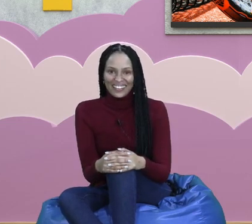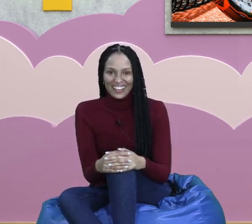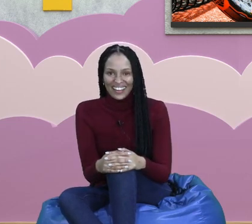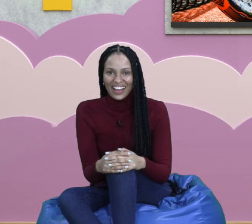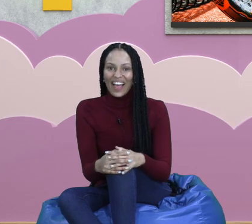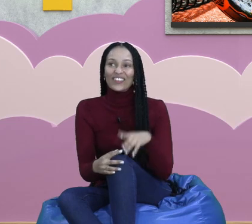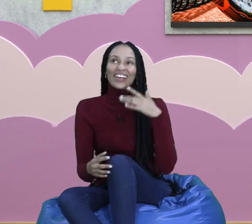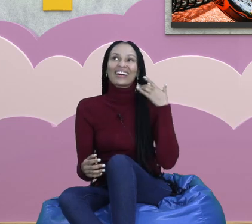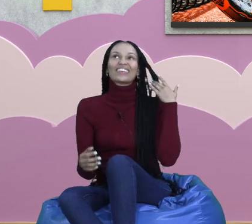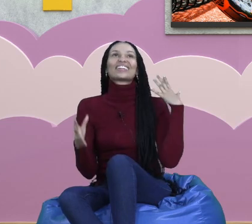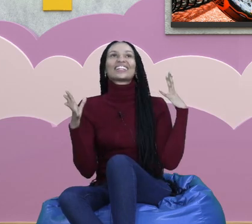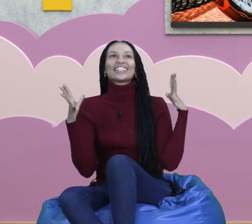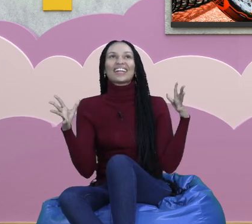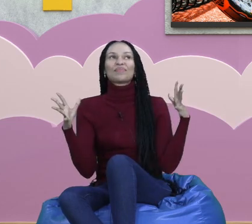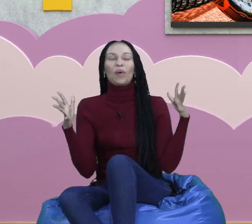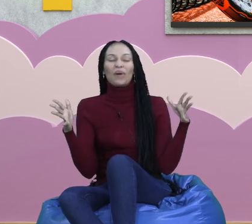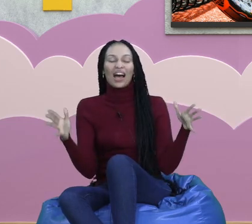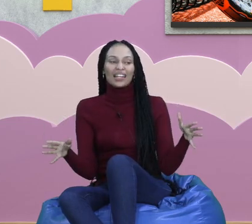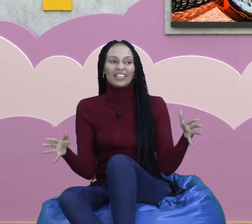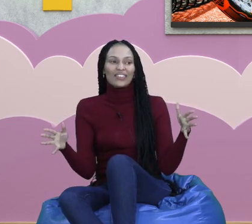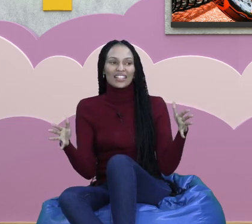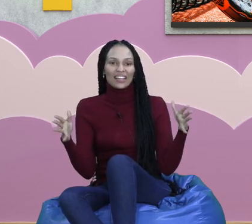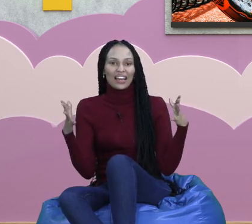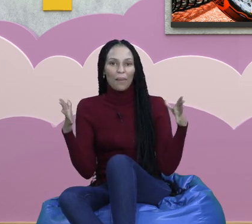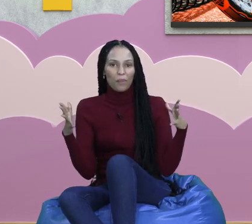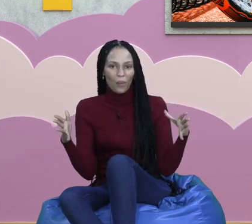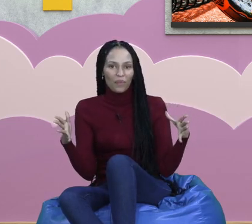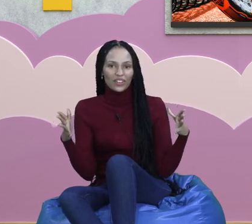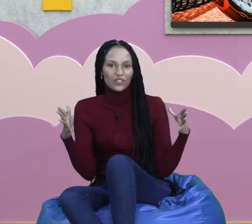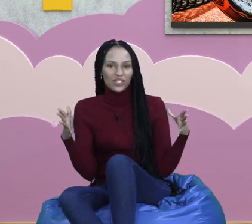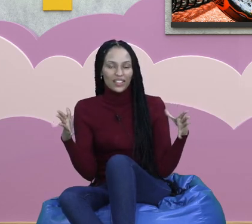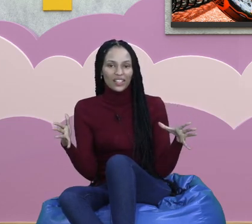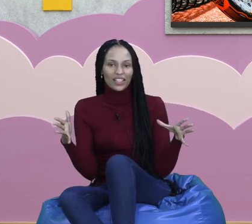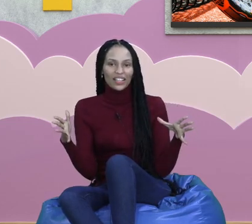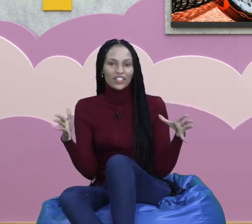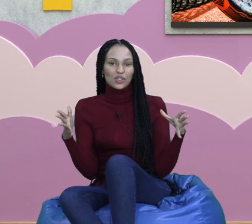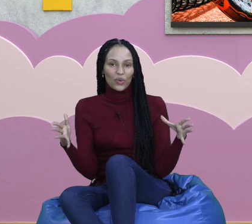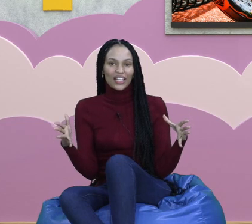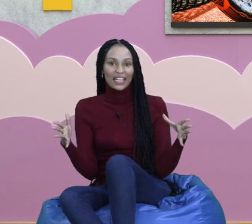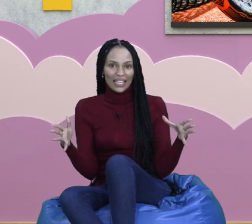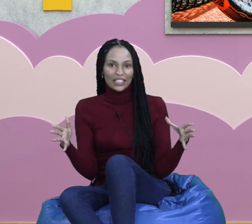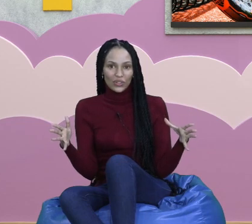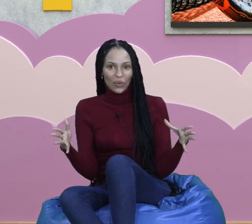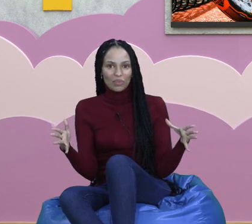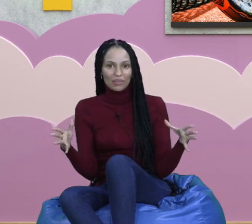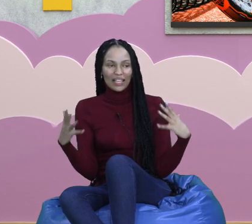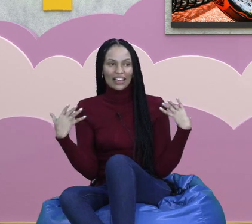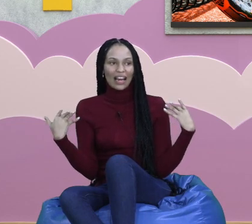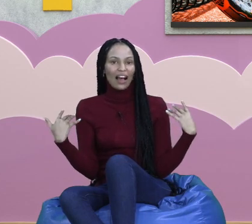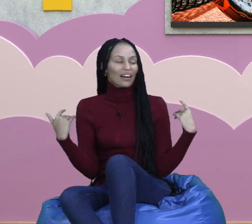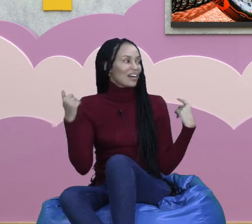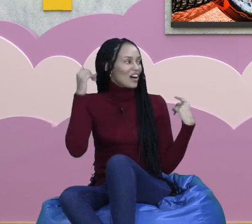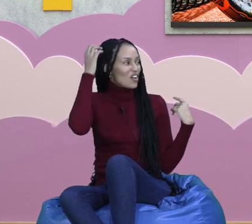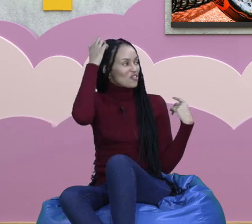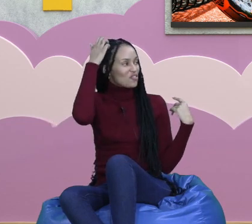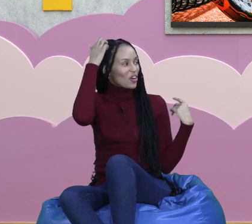het nie. Ek het net een pop gehad en dit was like 'n lappop wat soos 'n spook gelyk het soms met like